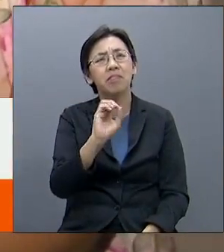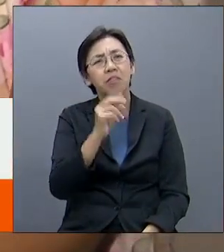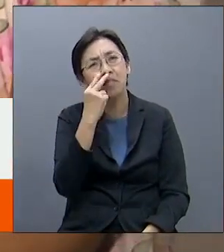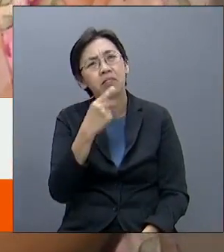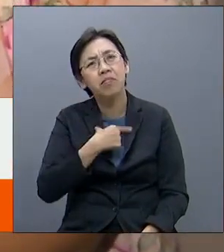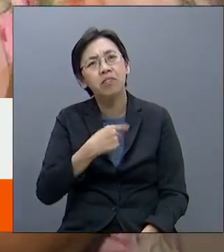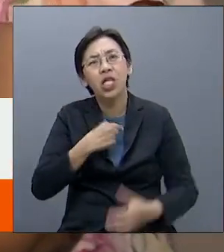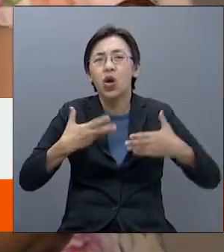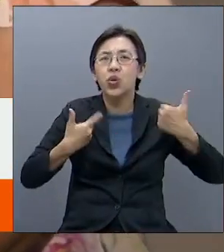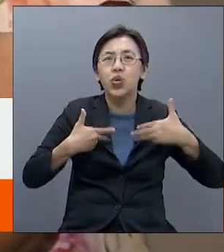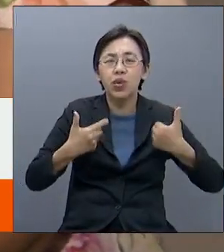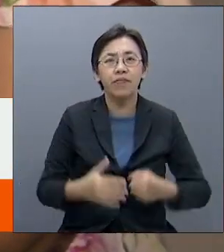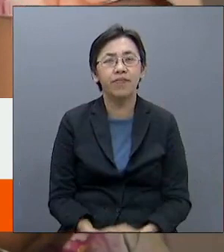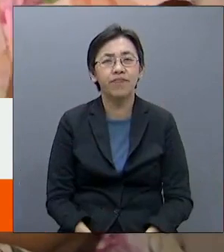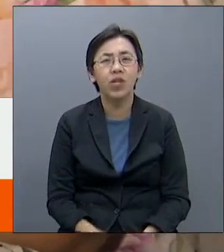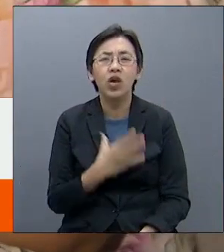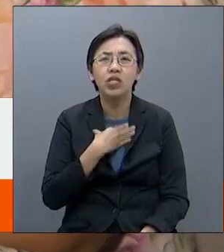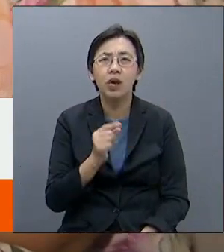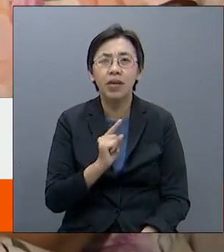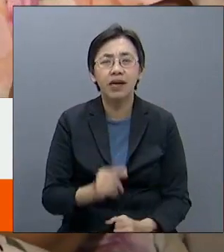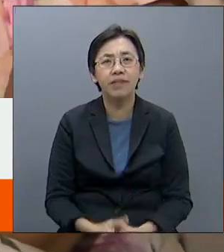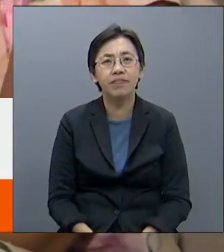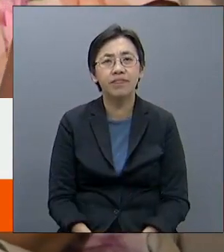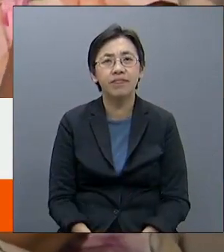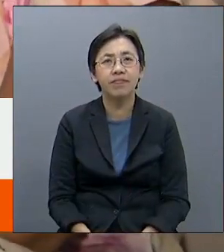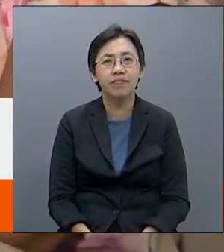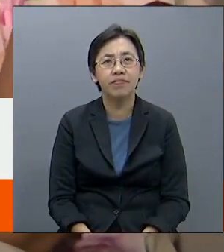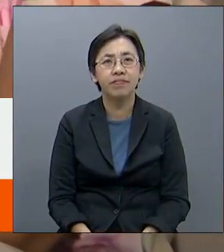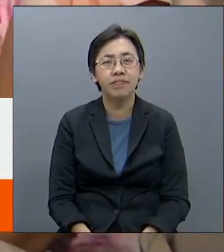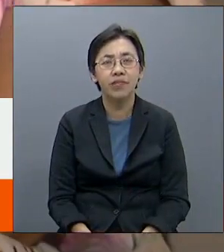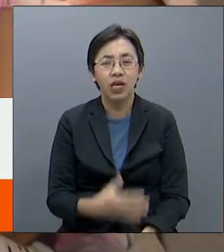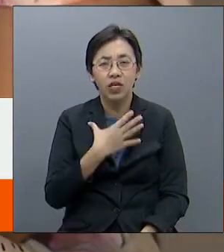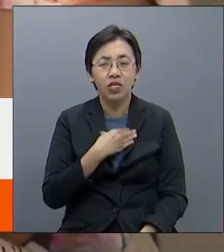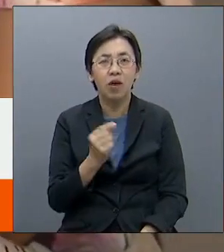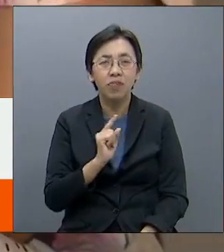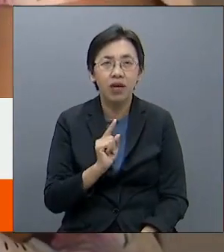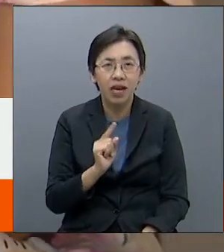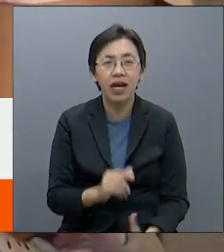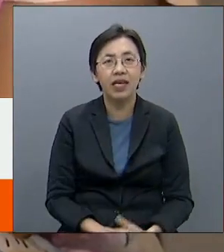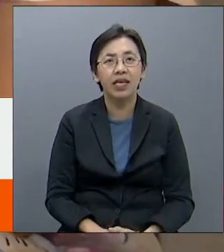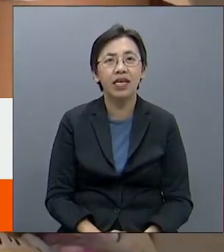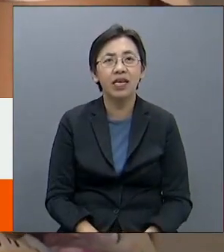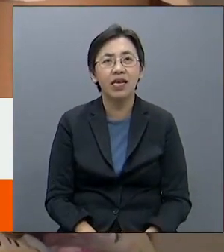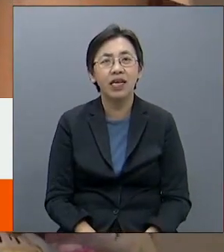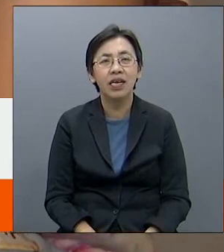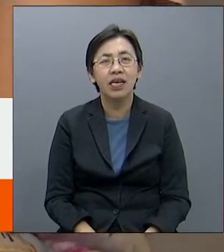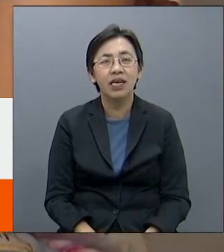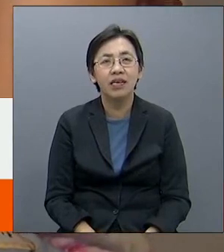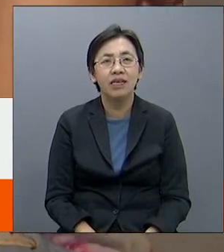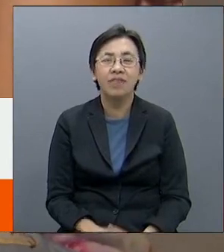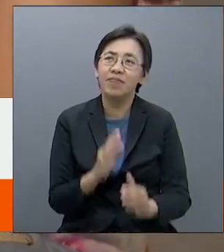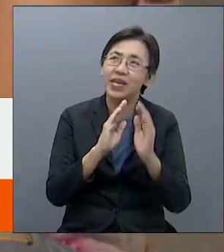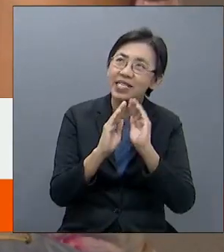นุกมาก ส่วนที่ชอบคืออะไรคะ ก็ชอบมันเหมือนเป็นนิทานมากก็มีหลายอย่าง